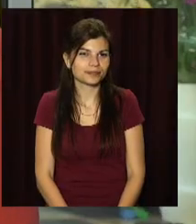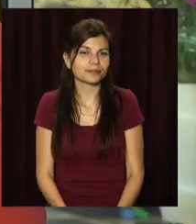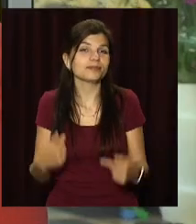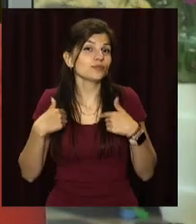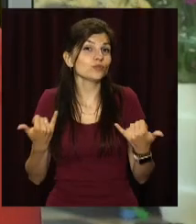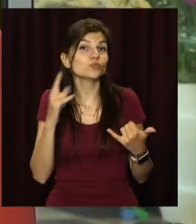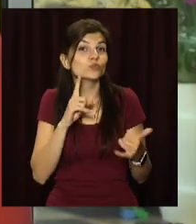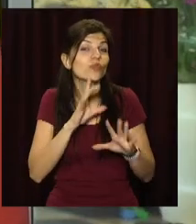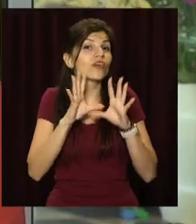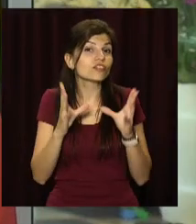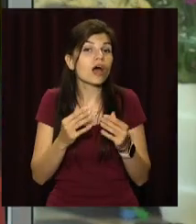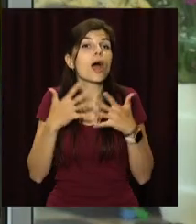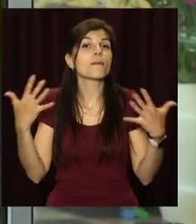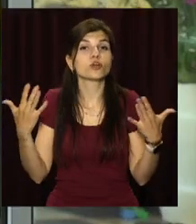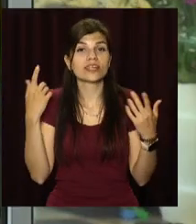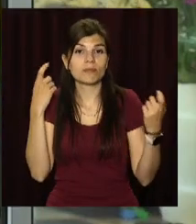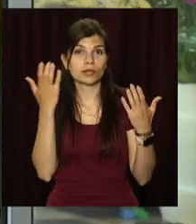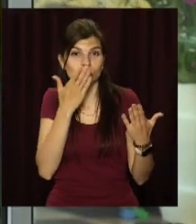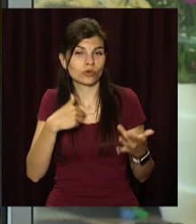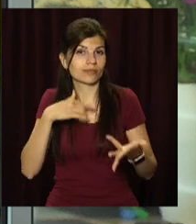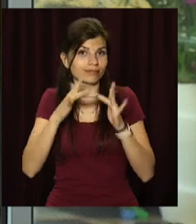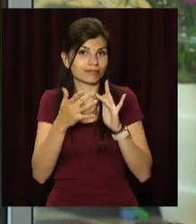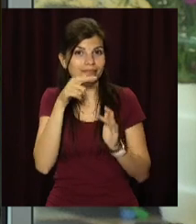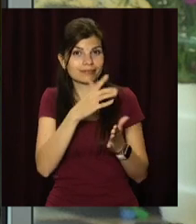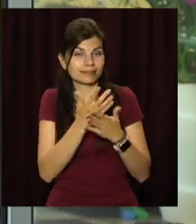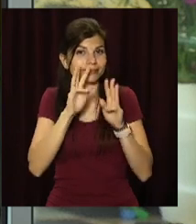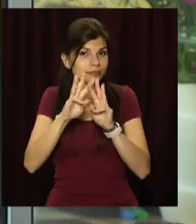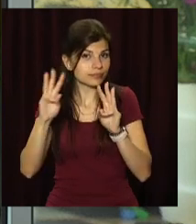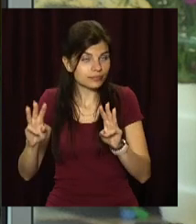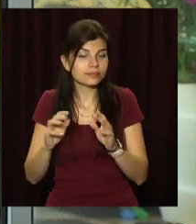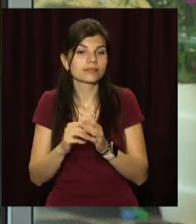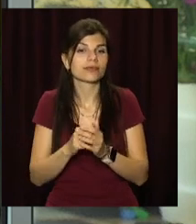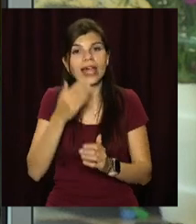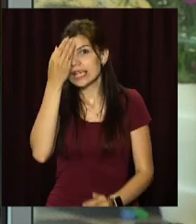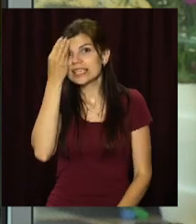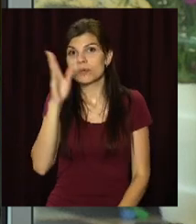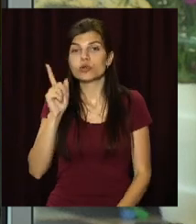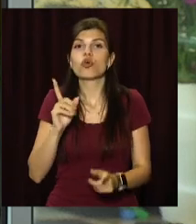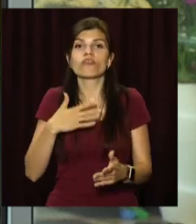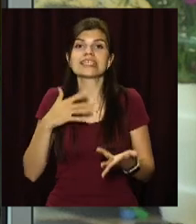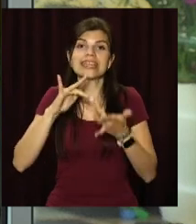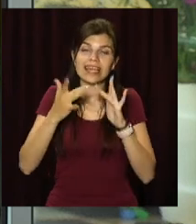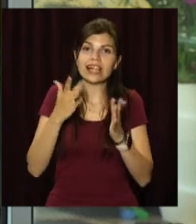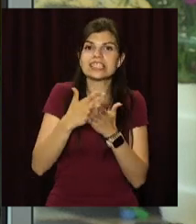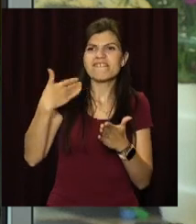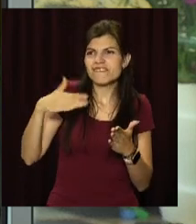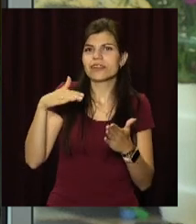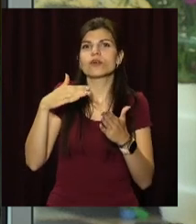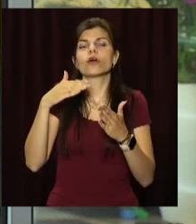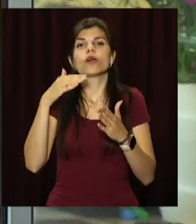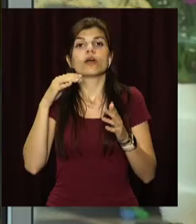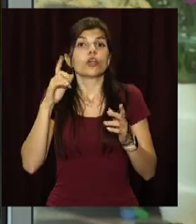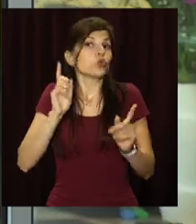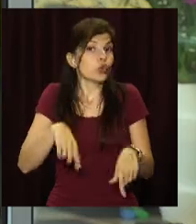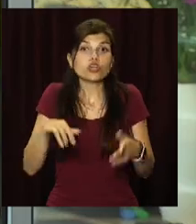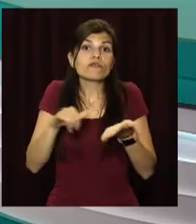мене поки все, а більше інформації читайте на нашому сайті opentv.media. Не забувайте і про сюжети в соціальних мережах та на